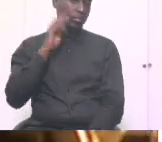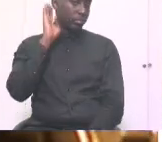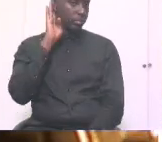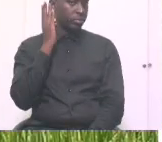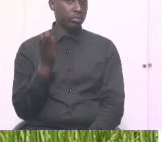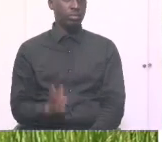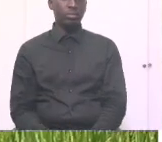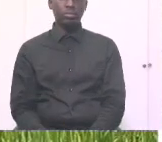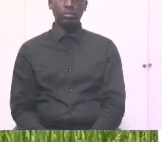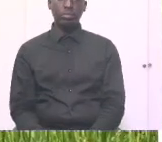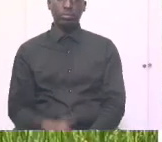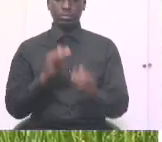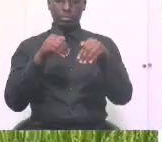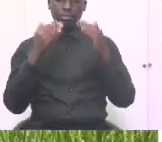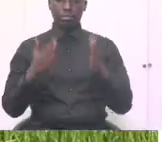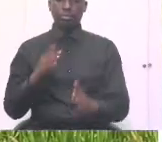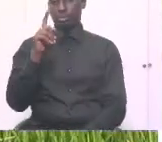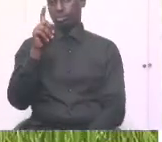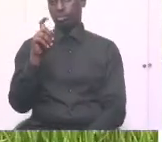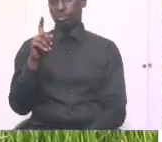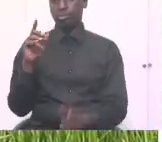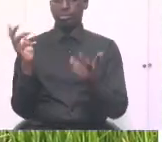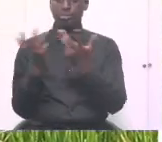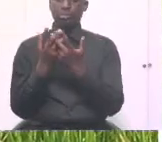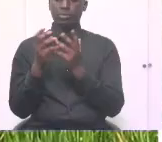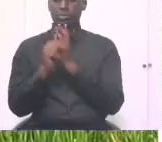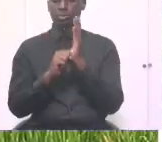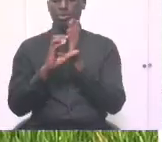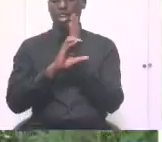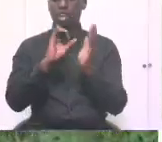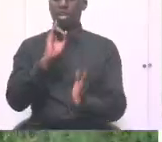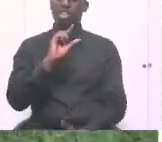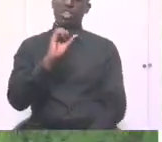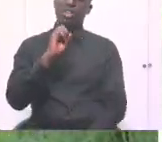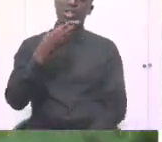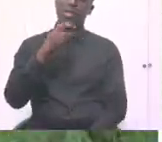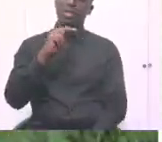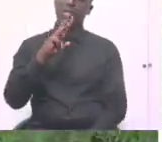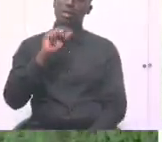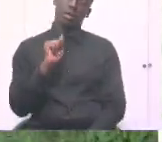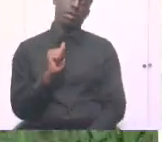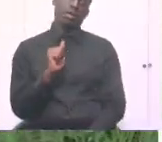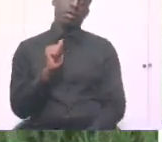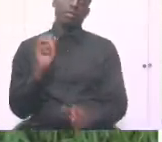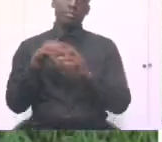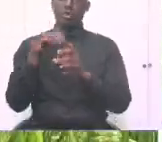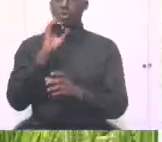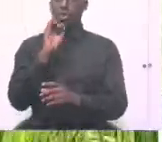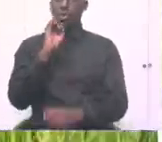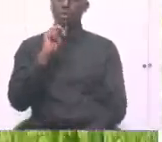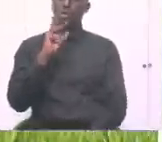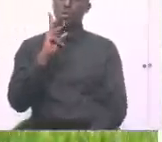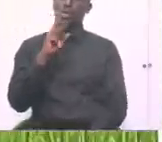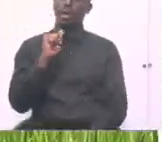ubona bagenda. Aba bahinzi bahinga umuceri mu gishanga gihuza akagari ka Gihinga na Nkondo two mu murenge wa Rwinkwavu bakaba baribumbiye muri koperative